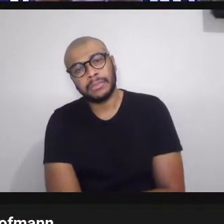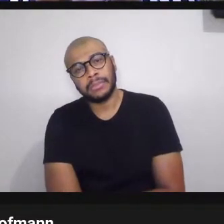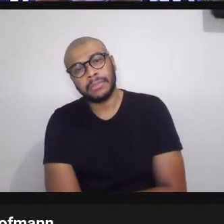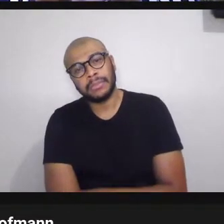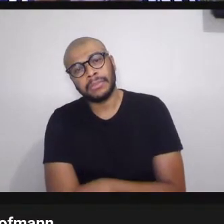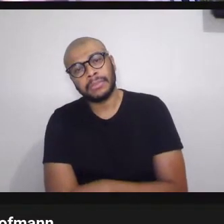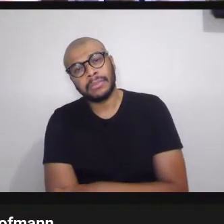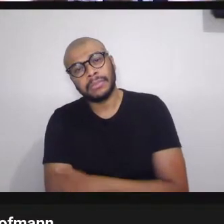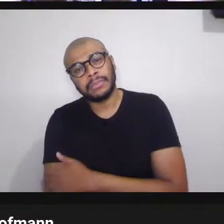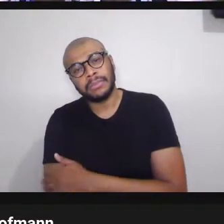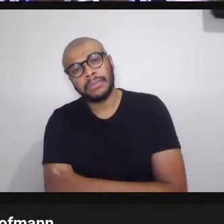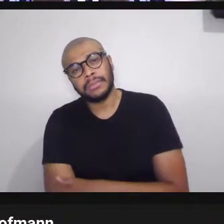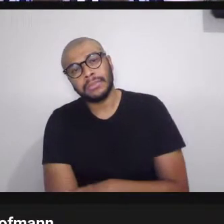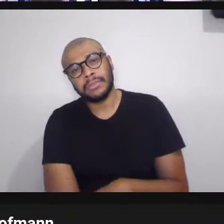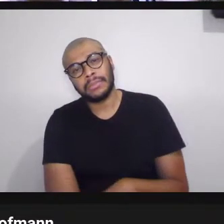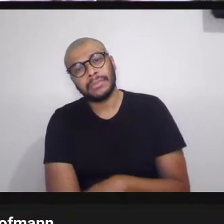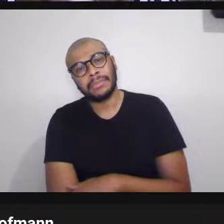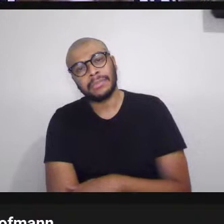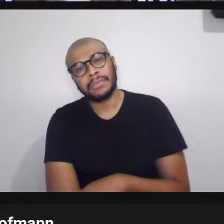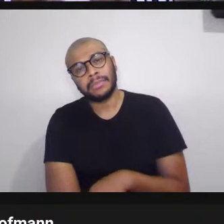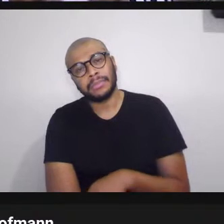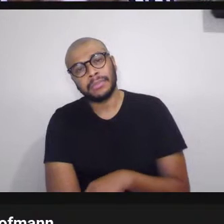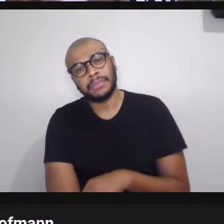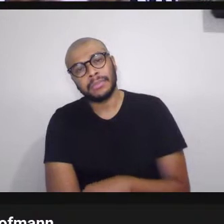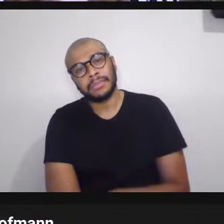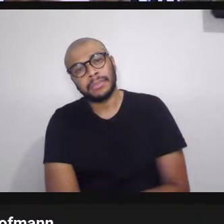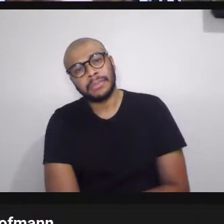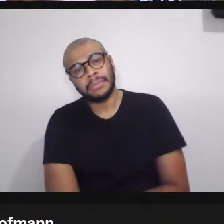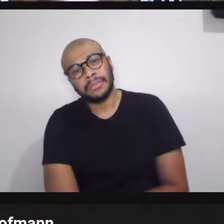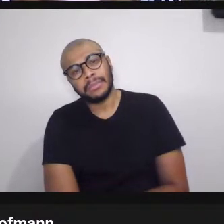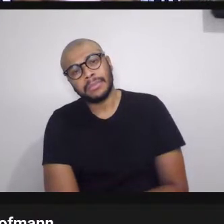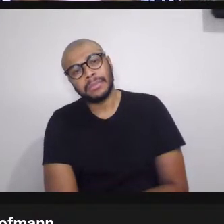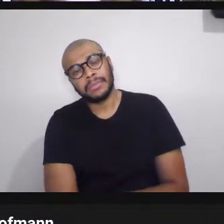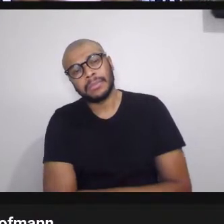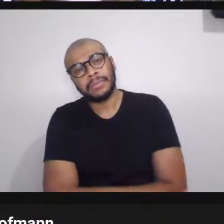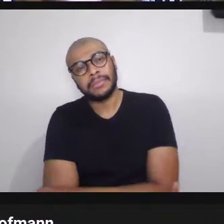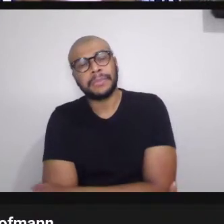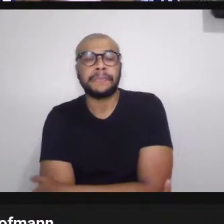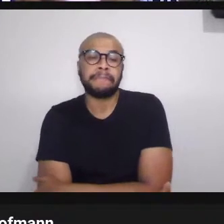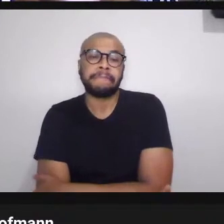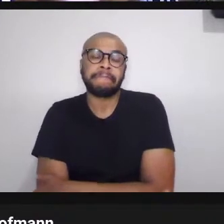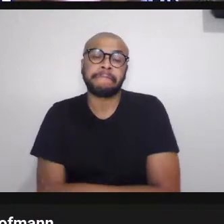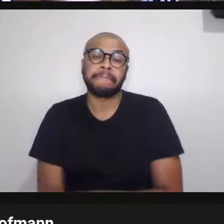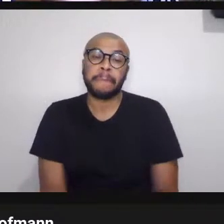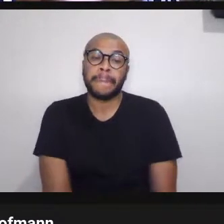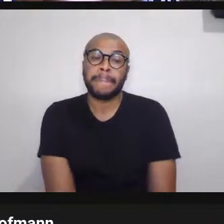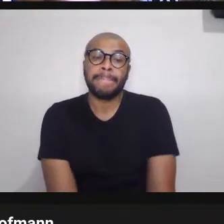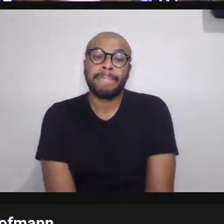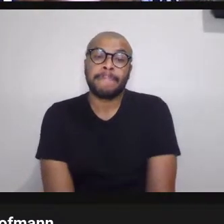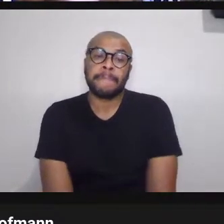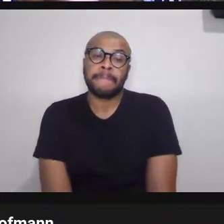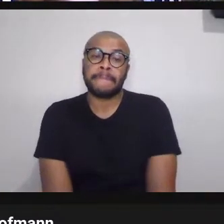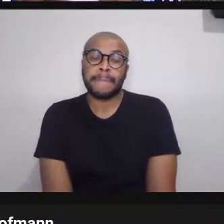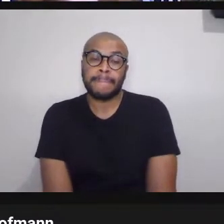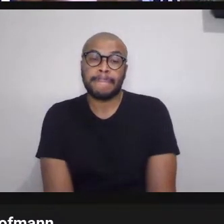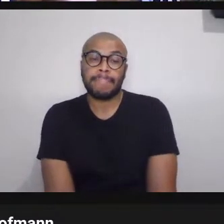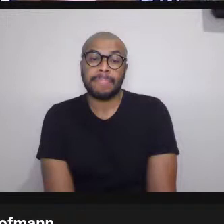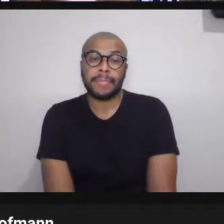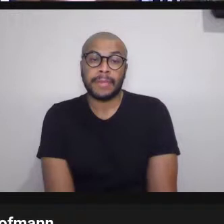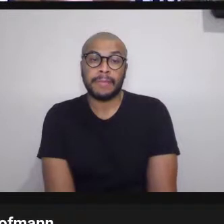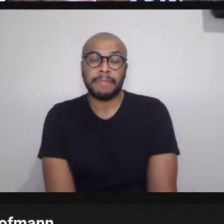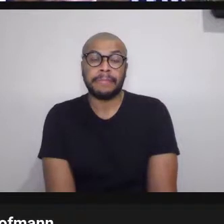przez osoby polskiego pochodzenia, przez Polaków? To jest tak, to jest właśnie ciekawe. Kiedy Polska była pod zaborami, myślę,